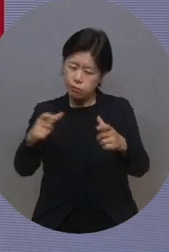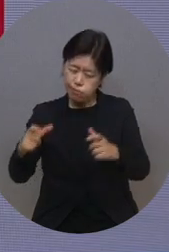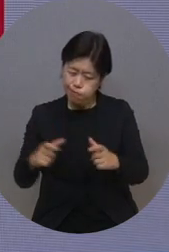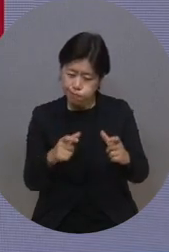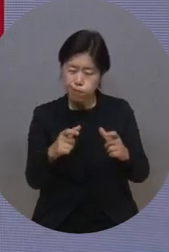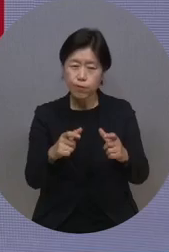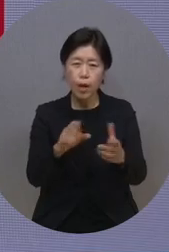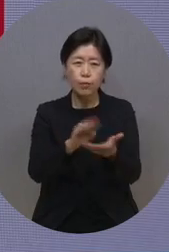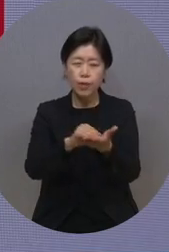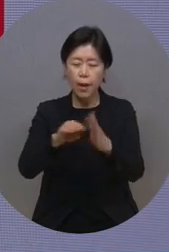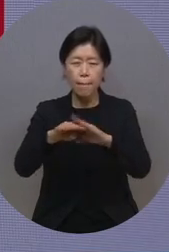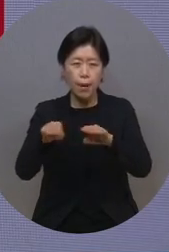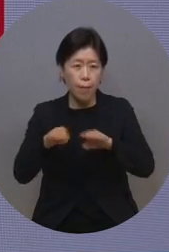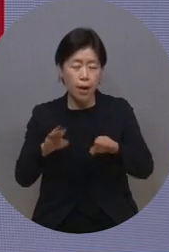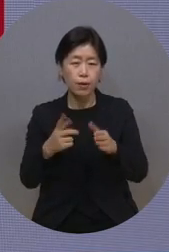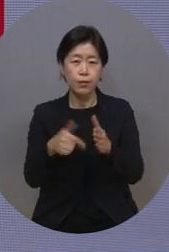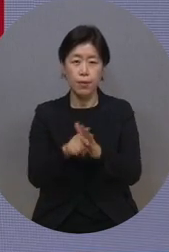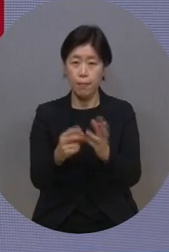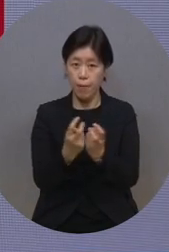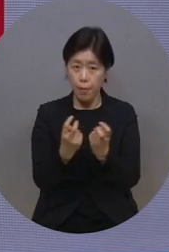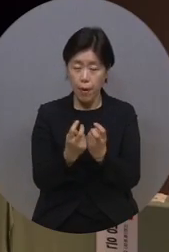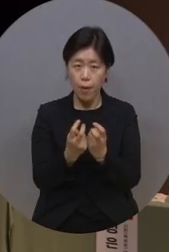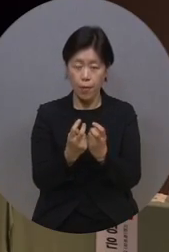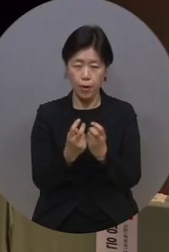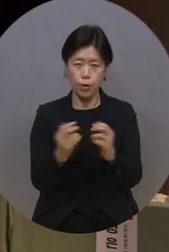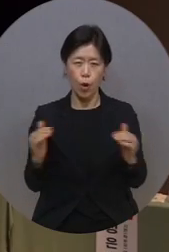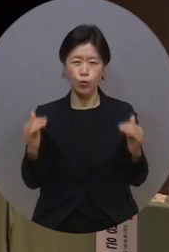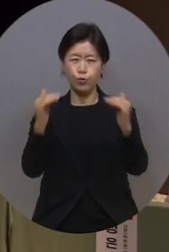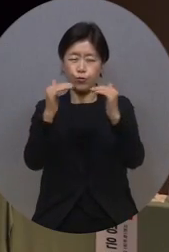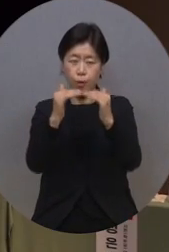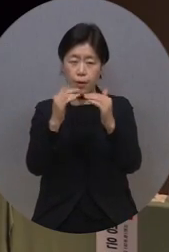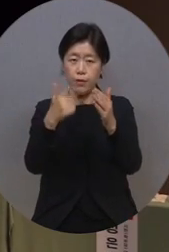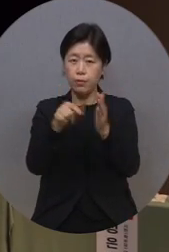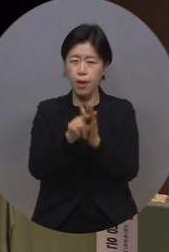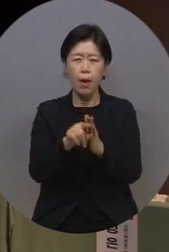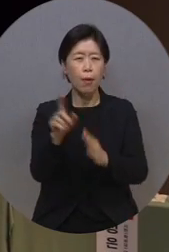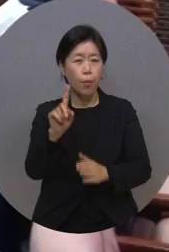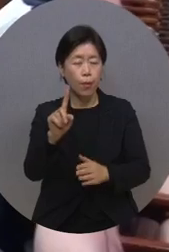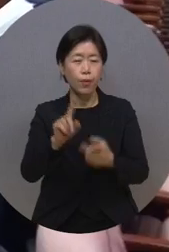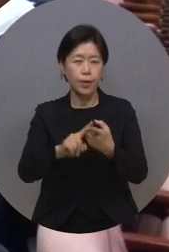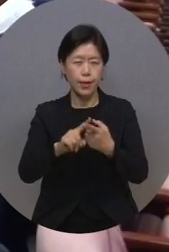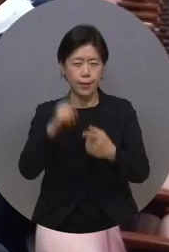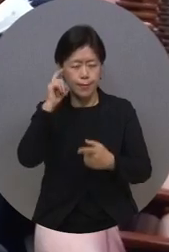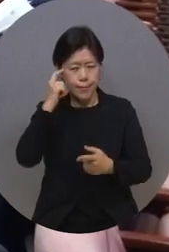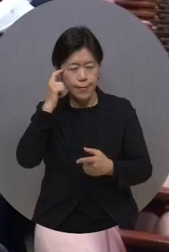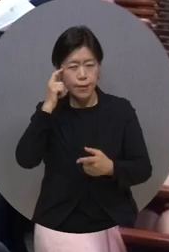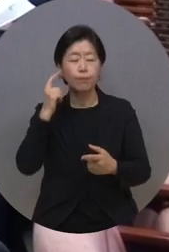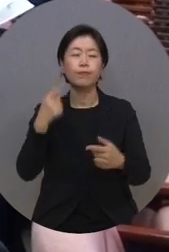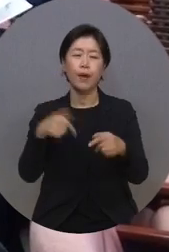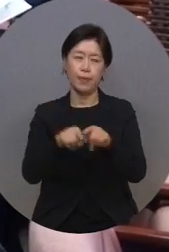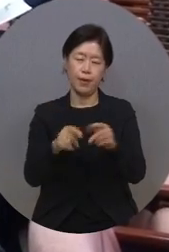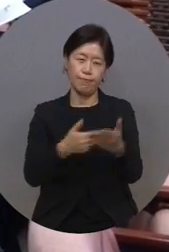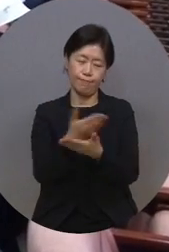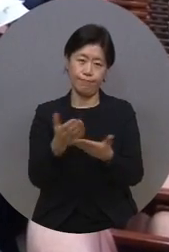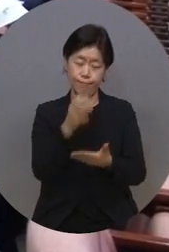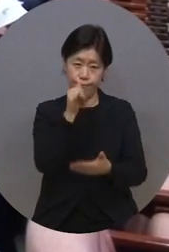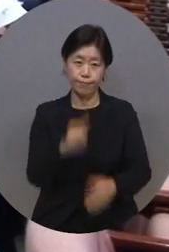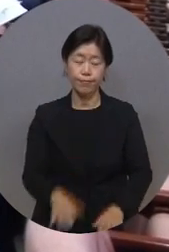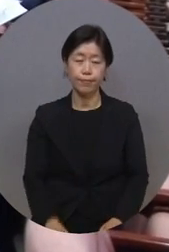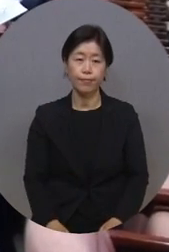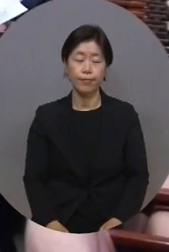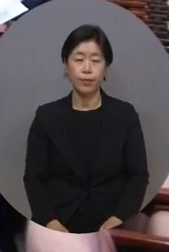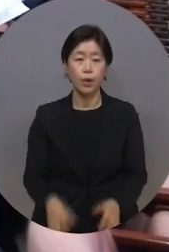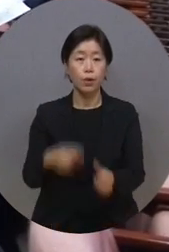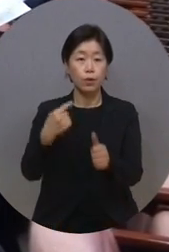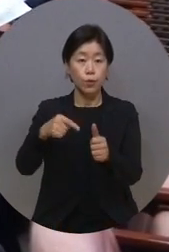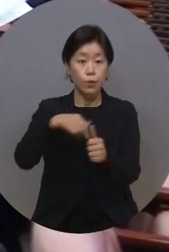해소, 도시의 균형 발전 등 다양한 문제를 제시해 필요한 정책을 만들어내고자 했습니다. 도시화 계획 속 교육